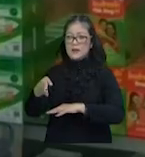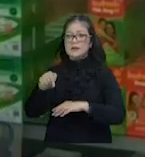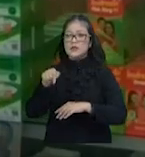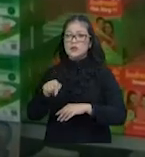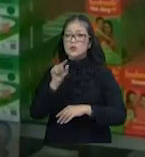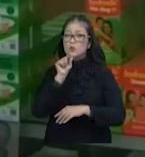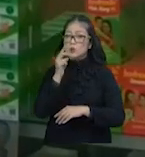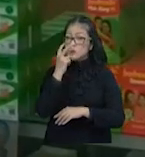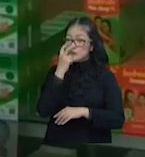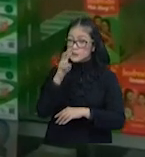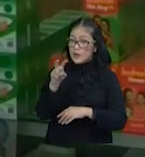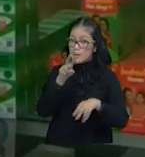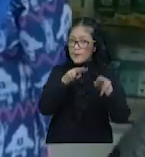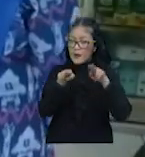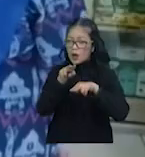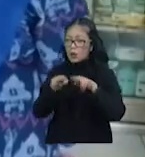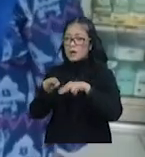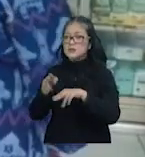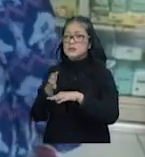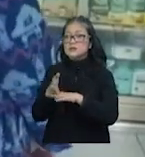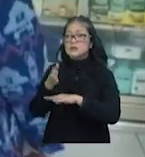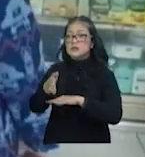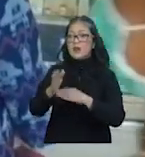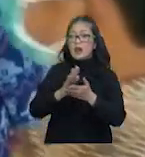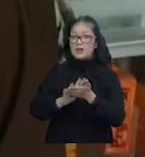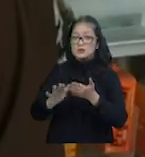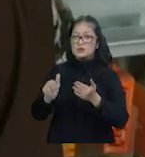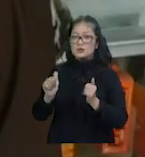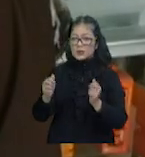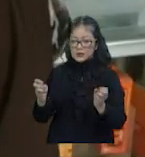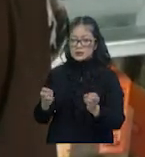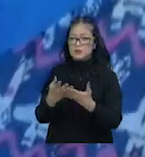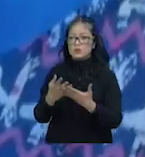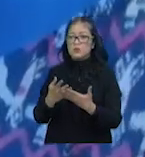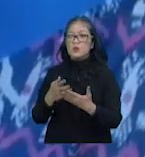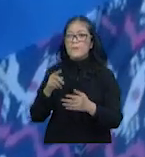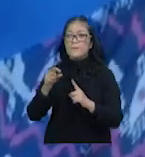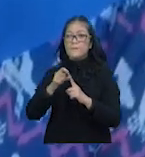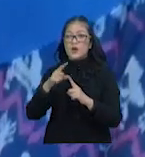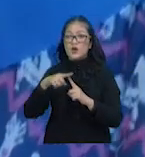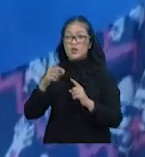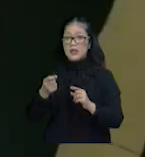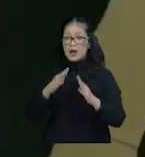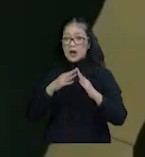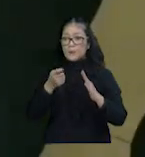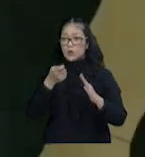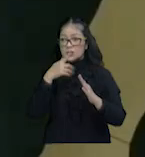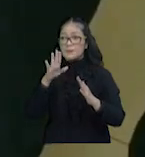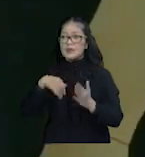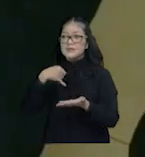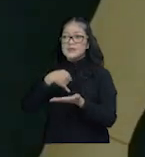Timur. Dalam sidak ini, petugas masih menemukan sejumlah apotek yang masih menyediakan obat sirup yang mengandung